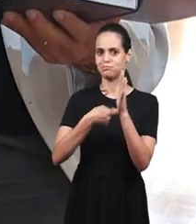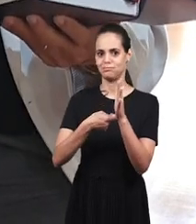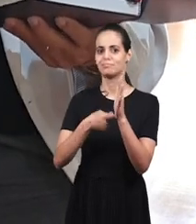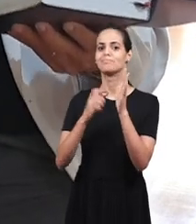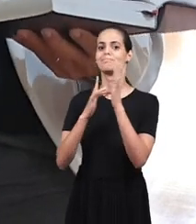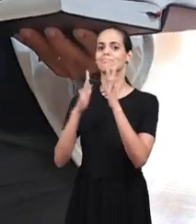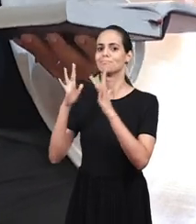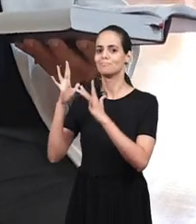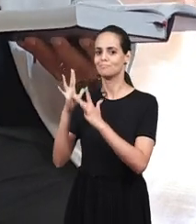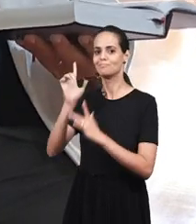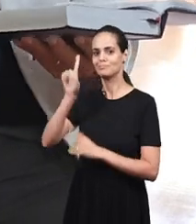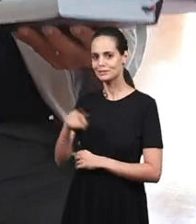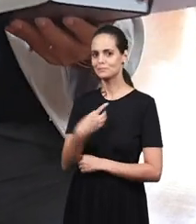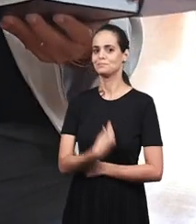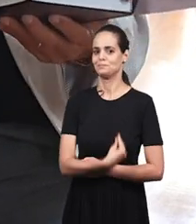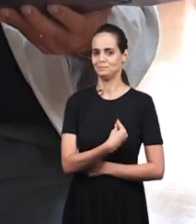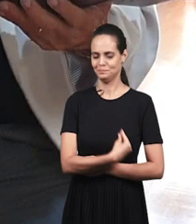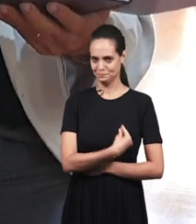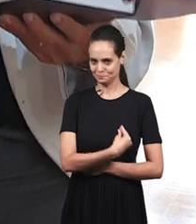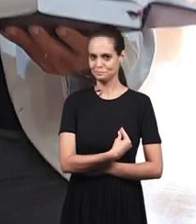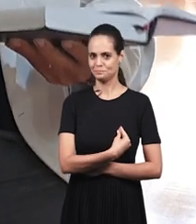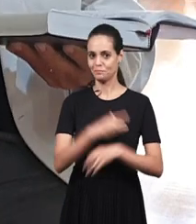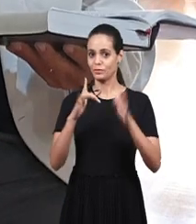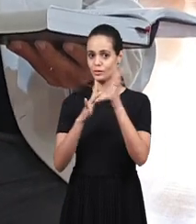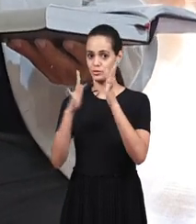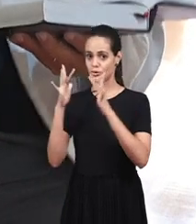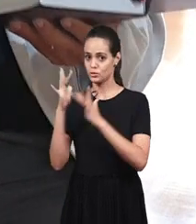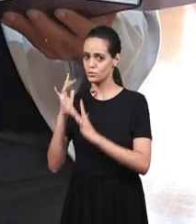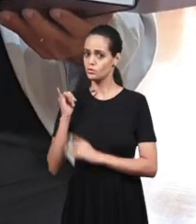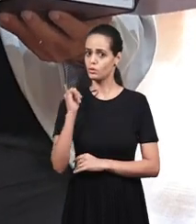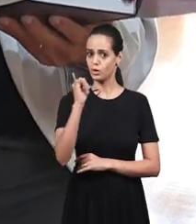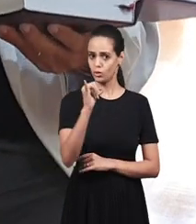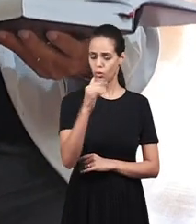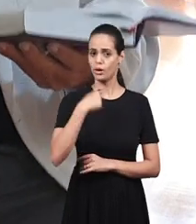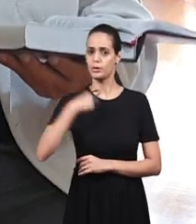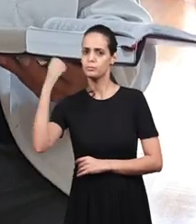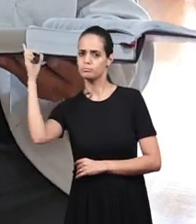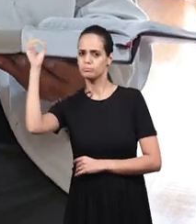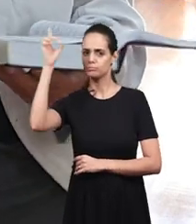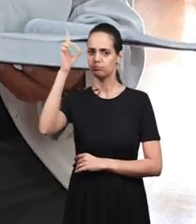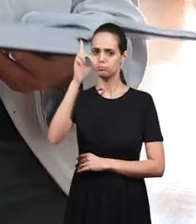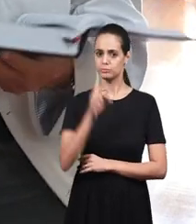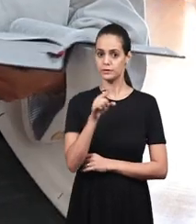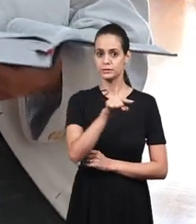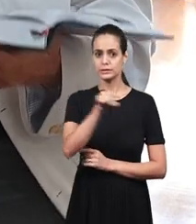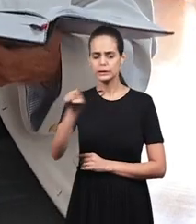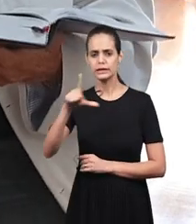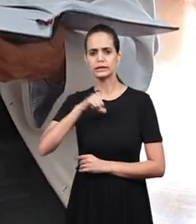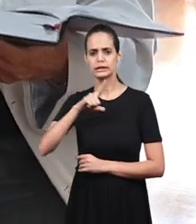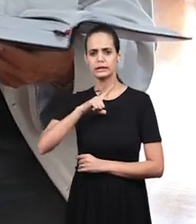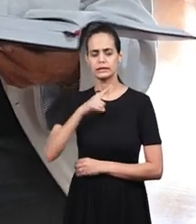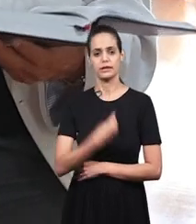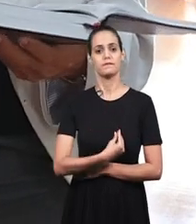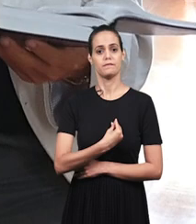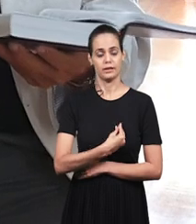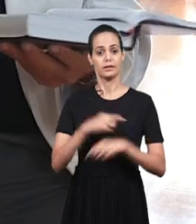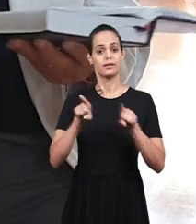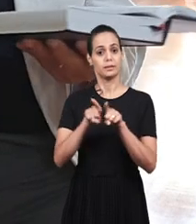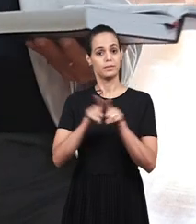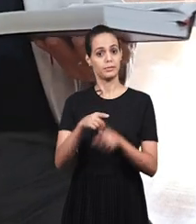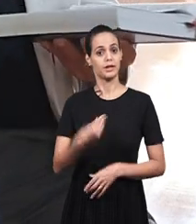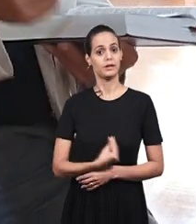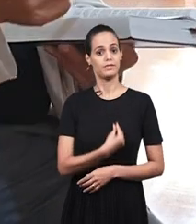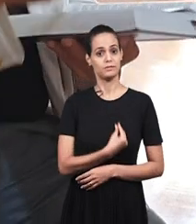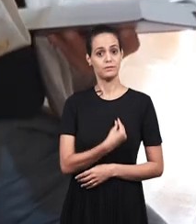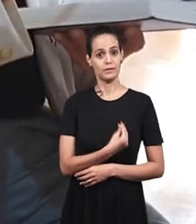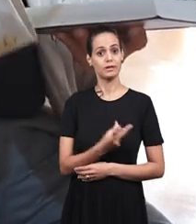le mystère de la vie qui est le Seigneur Jésus. Donc, il dit, je suis venu afin que vous ayez la